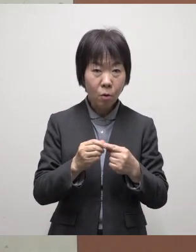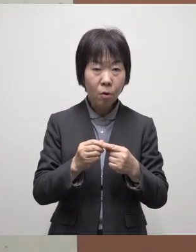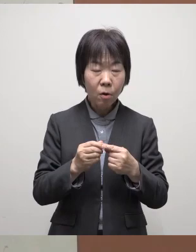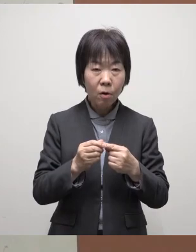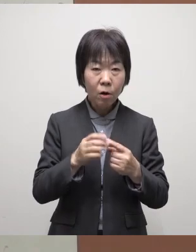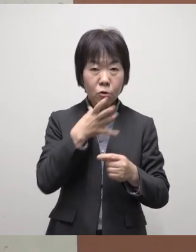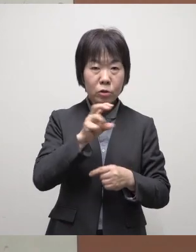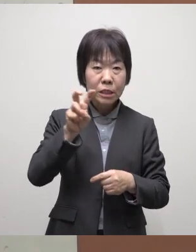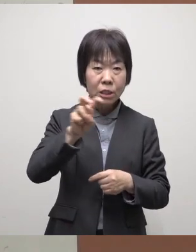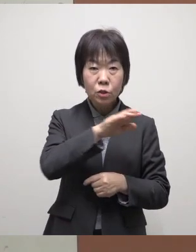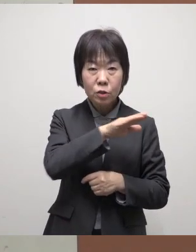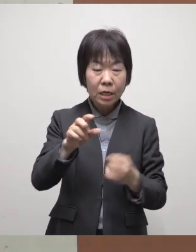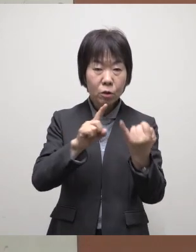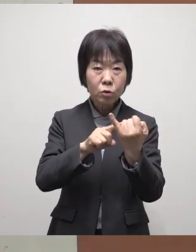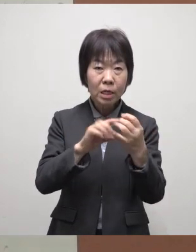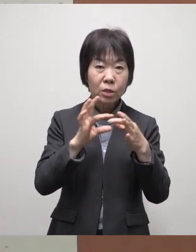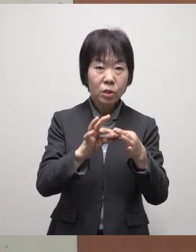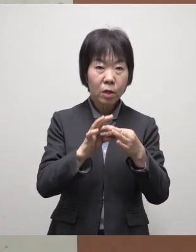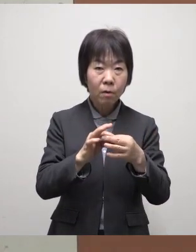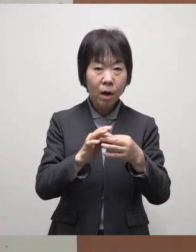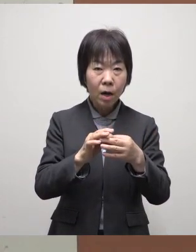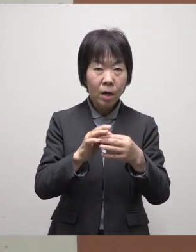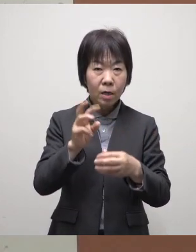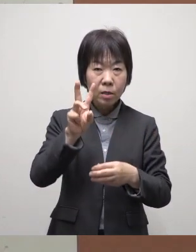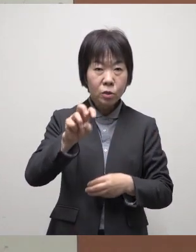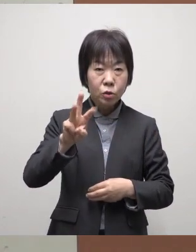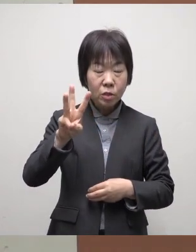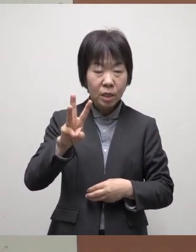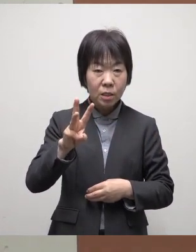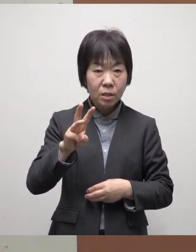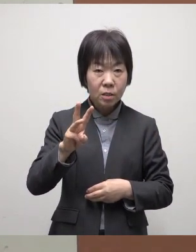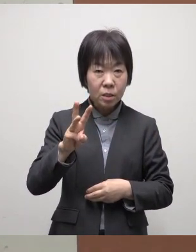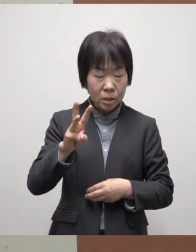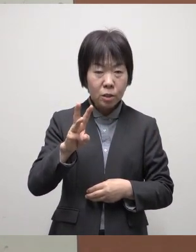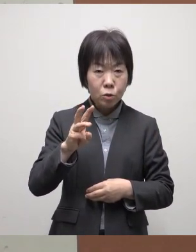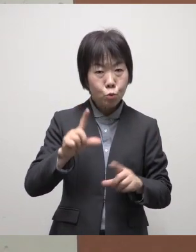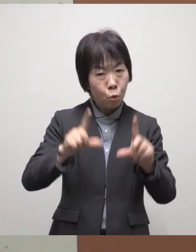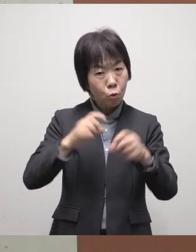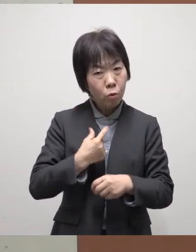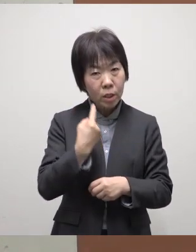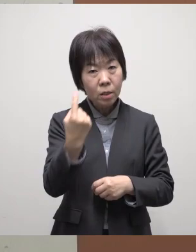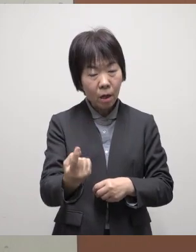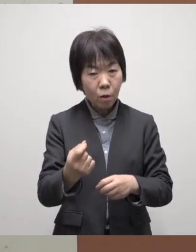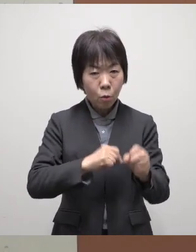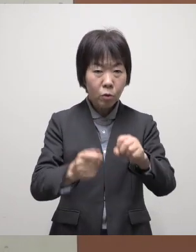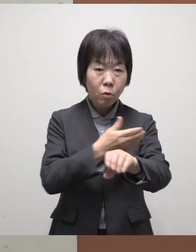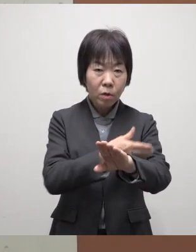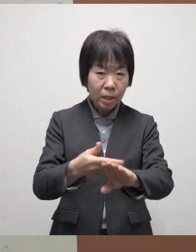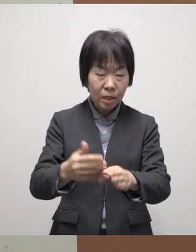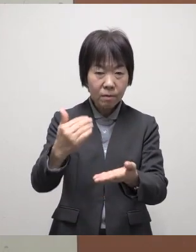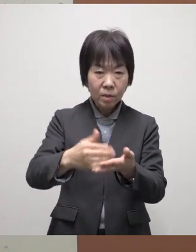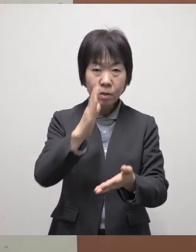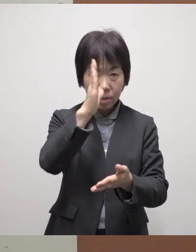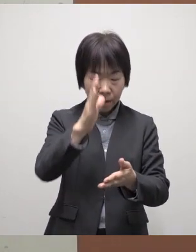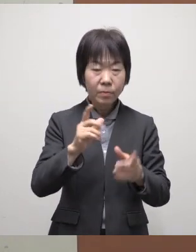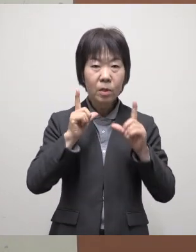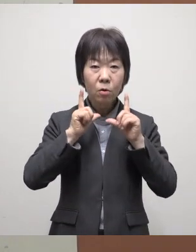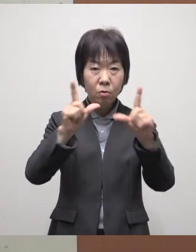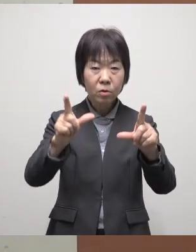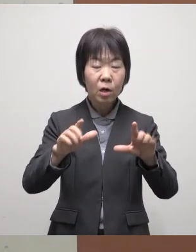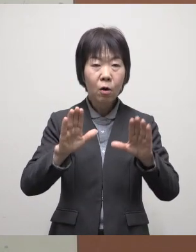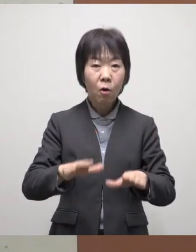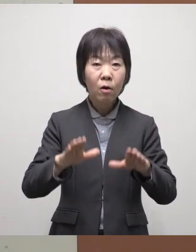あの20年の女性に感謝今23日東京に行かれたということで構造歴などは分かっているのか教えてくださいまず